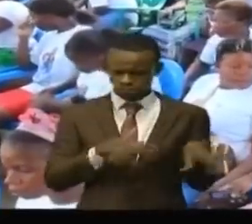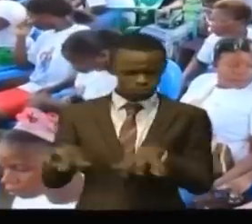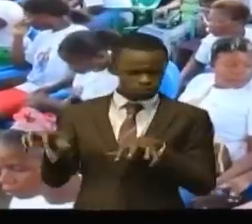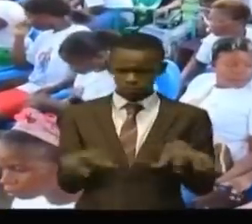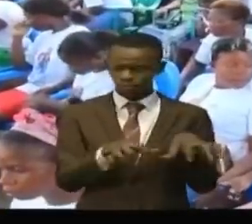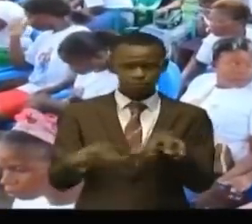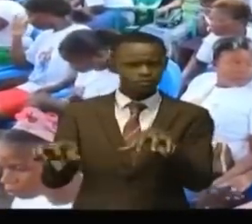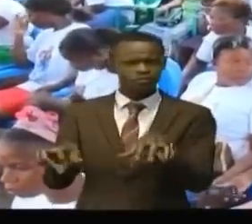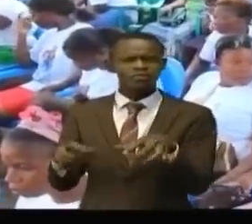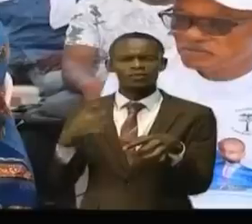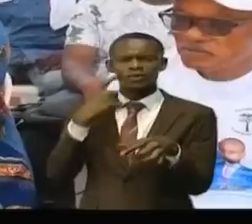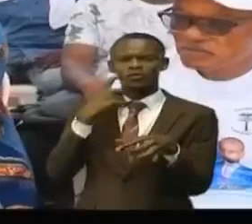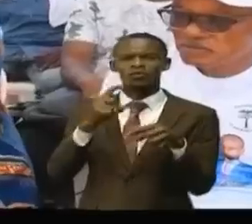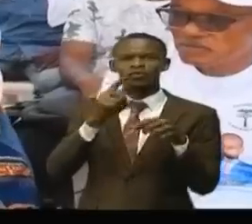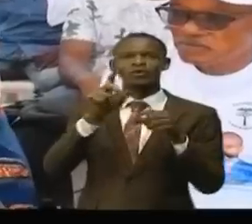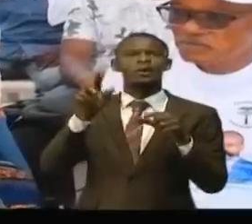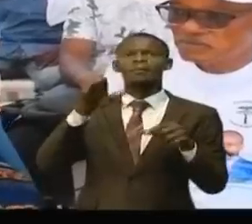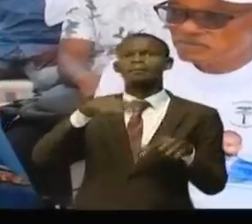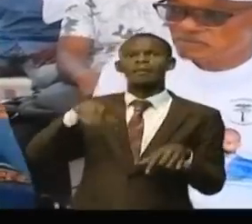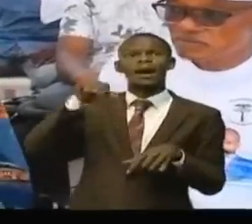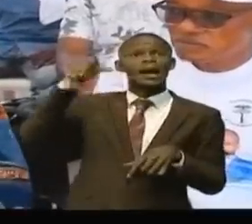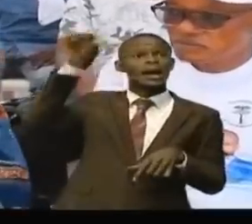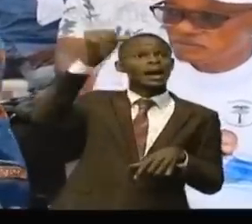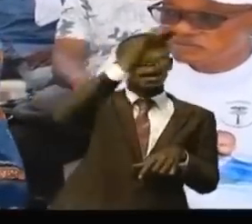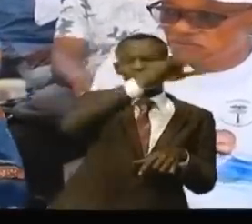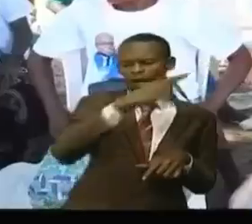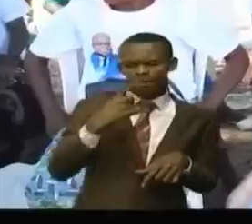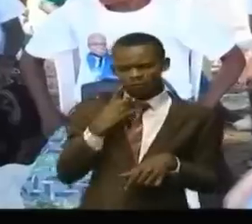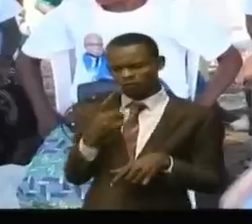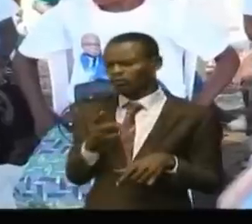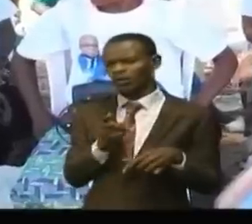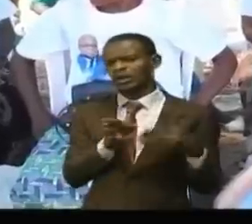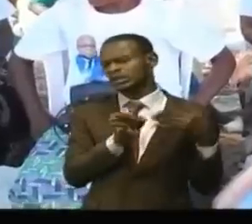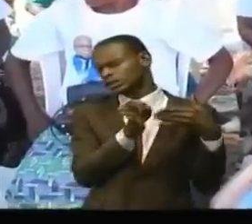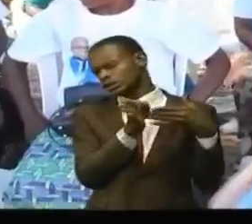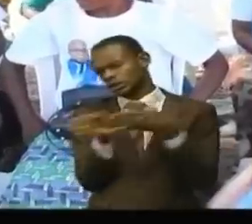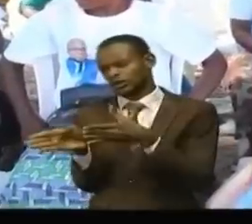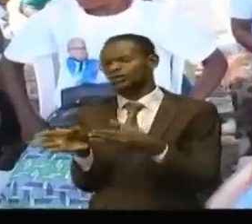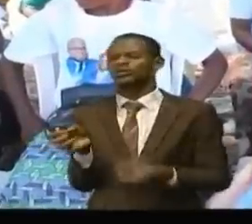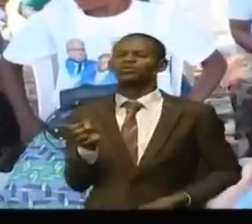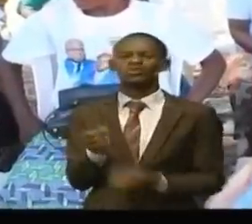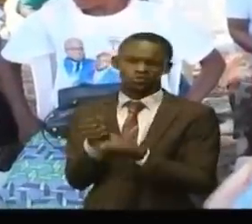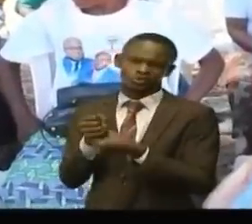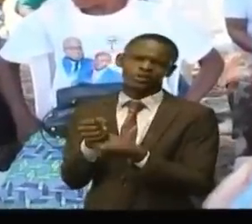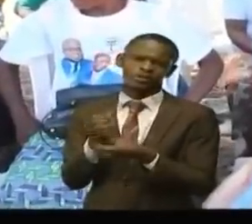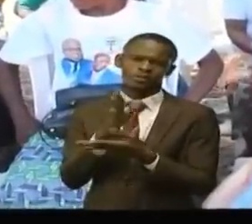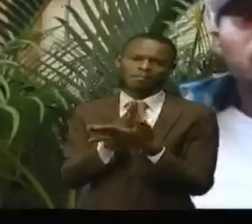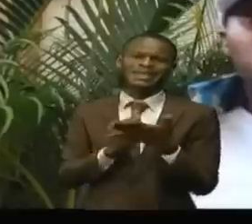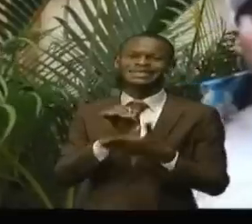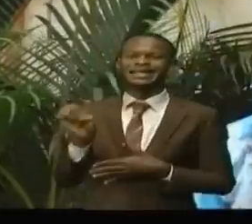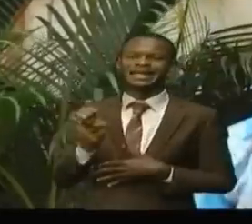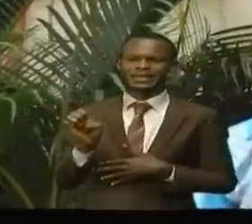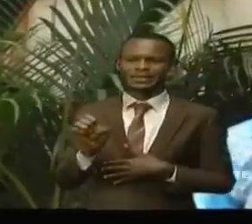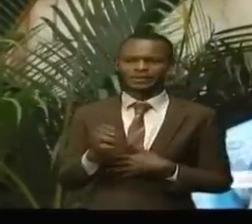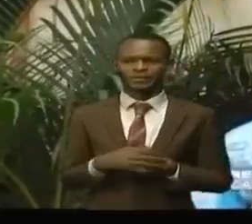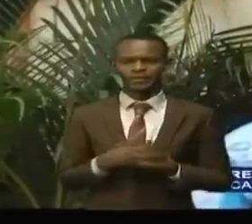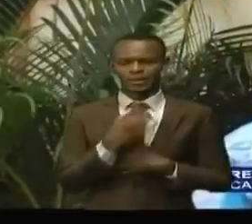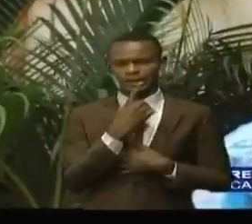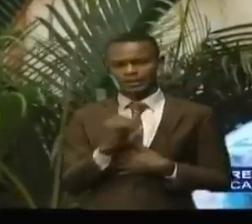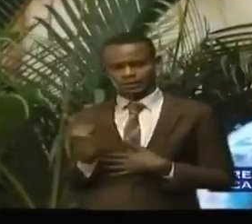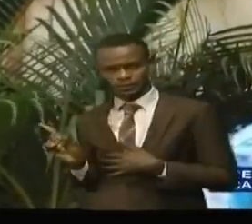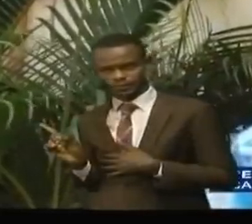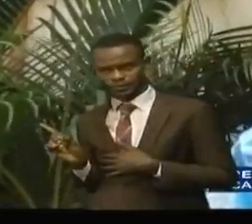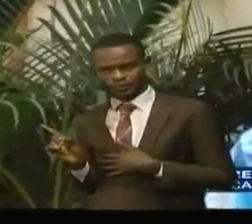éviter l'infiltration parmi les civils et toute surprise désagréable. Présenter les projets que nous avions pour cette